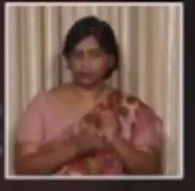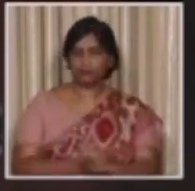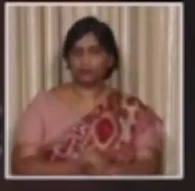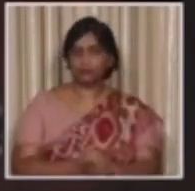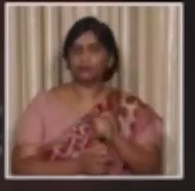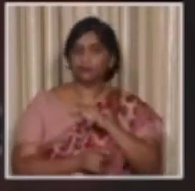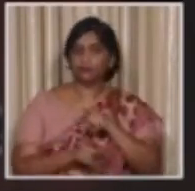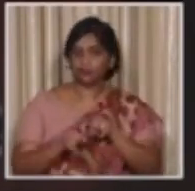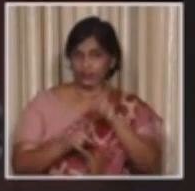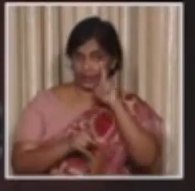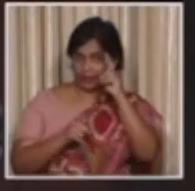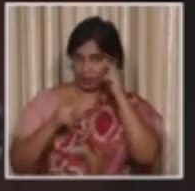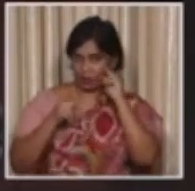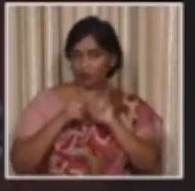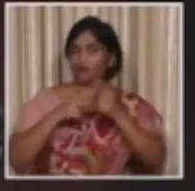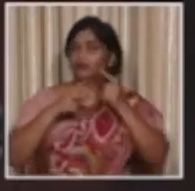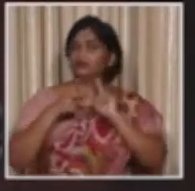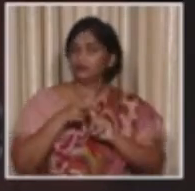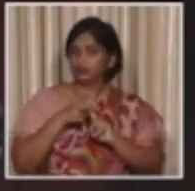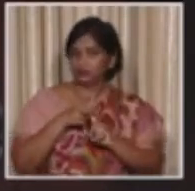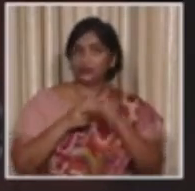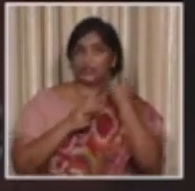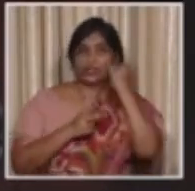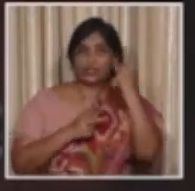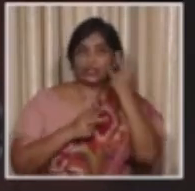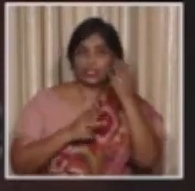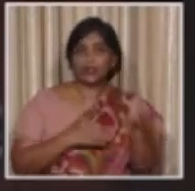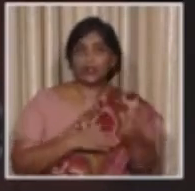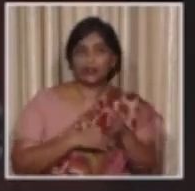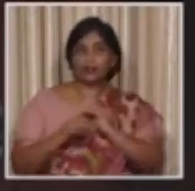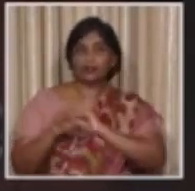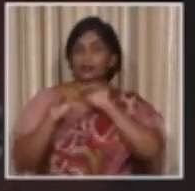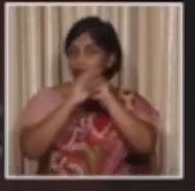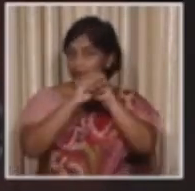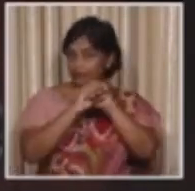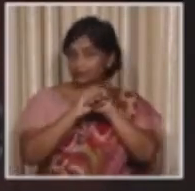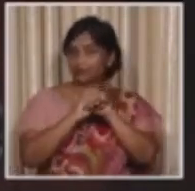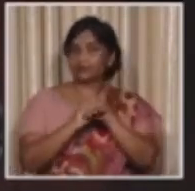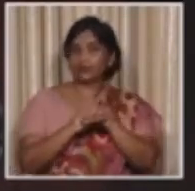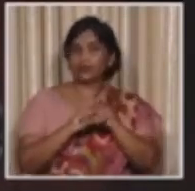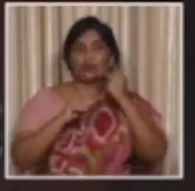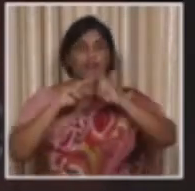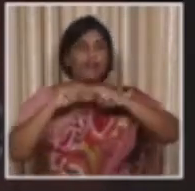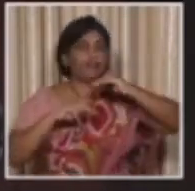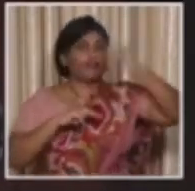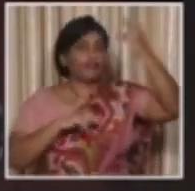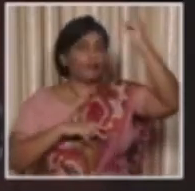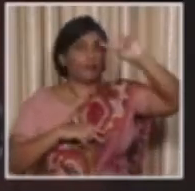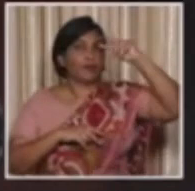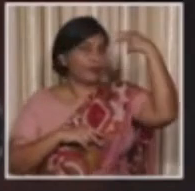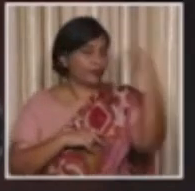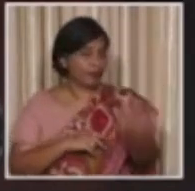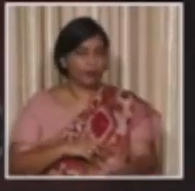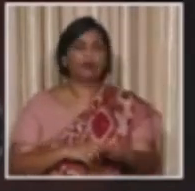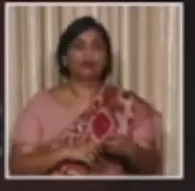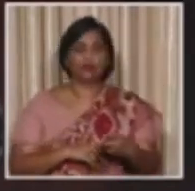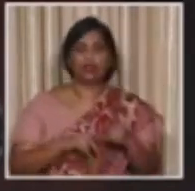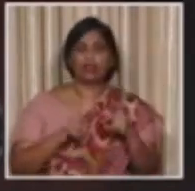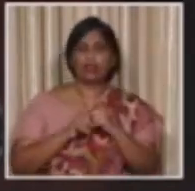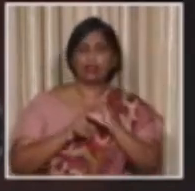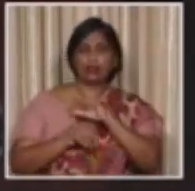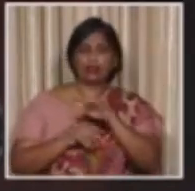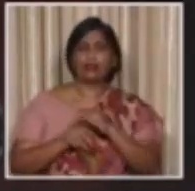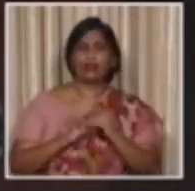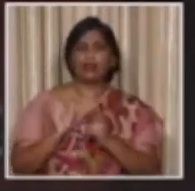ඒ වගේ ඒක එක සිද්ධියක්. ඊළඟ එක තමයි සිංගප්පූරුවේ ගෘහ සේවයට ගිහිල්ලා ඉන්නකොට මහල් නිවාසයකින් වැටිලා දංකොටුව